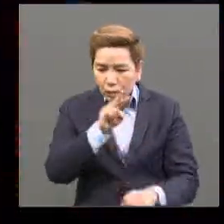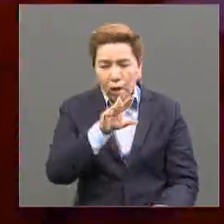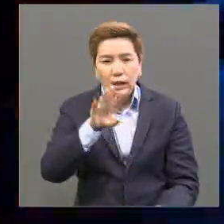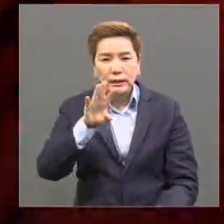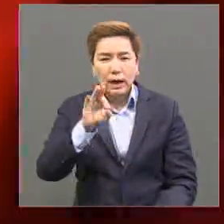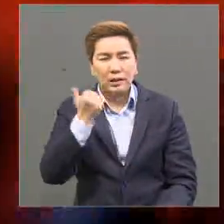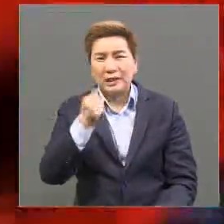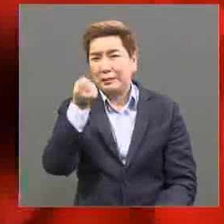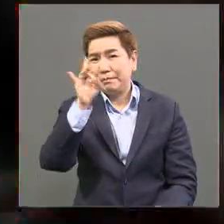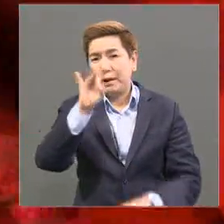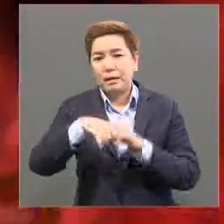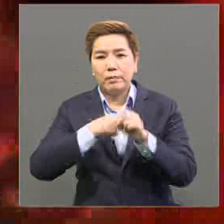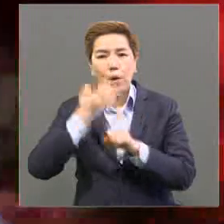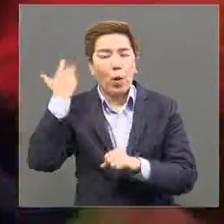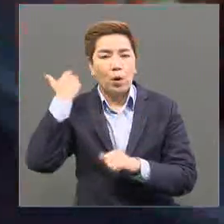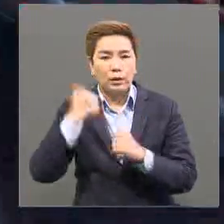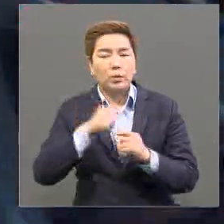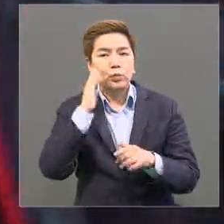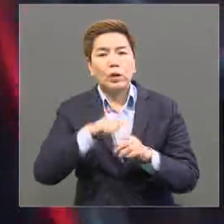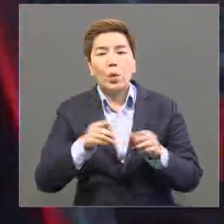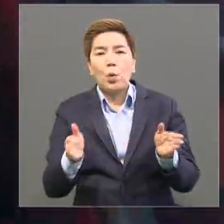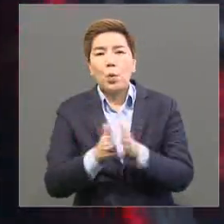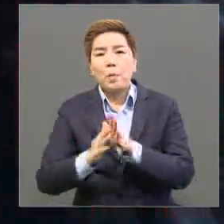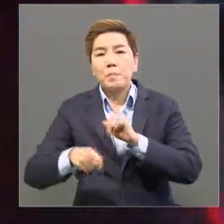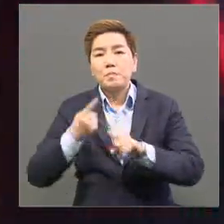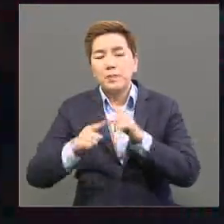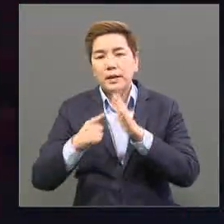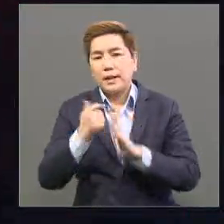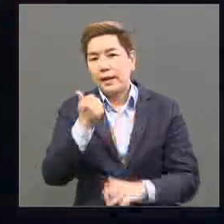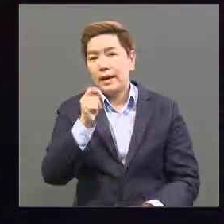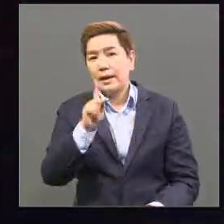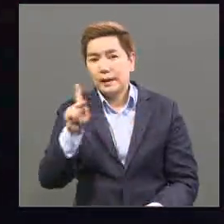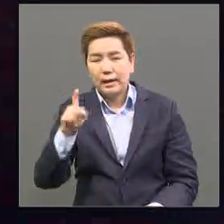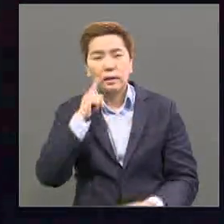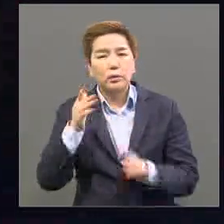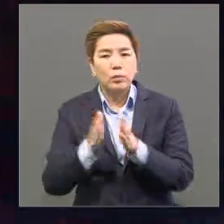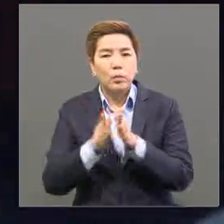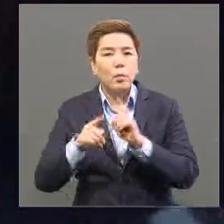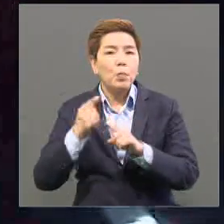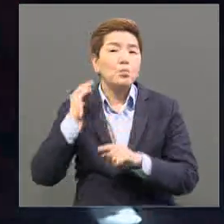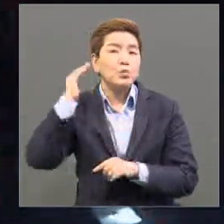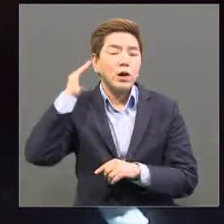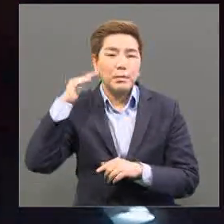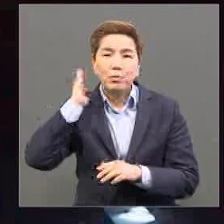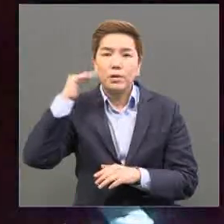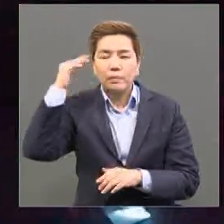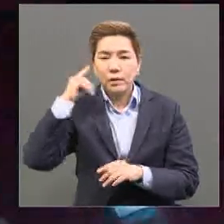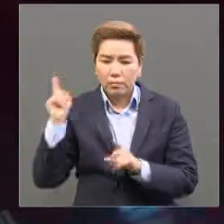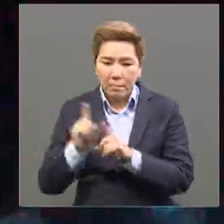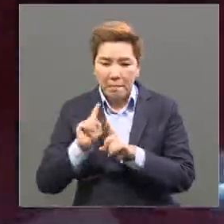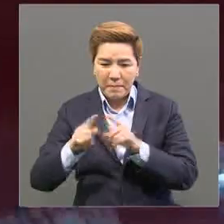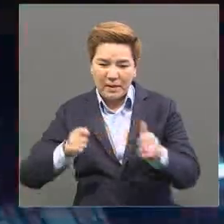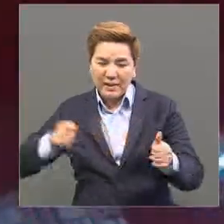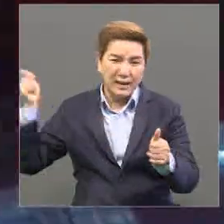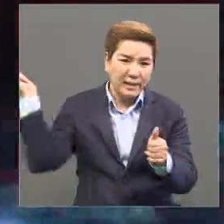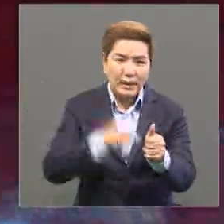ก็18ปีก่อนนะฮะตอนนั้นเนี่ยนายโอมไปร่วมกับนายเอกหรือว่าจักรีสุวรรณโนที่พี่ชายของนายโอมนี่แหละไปใช้มี